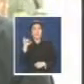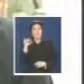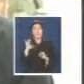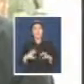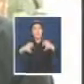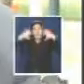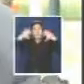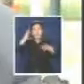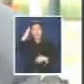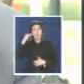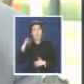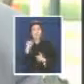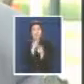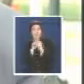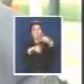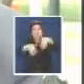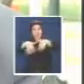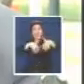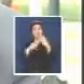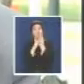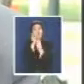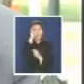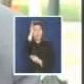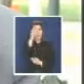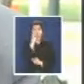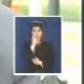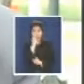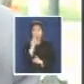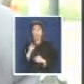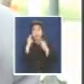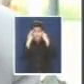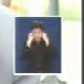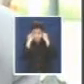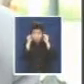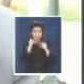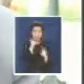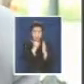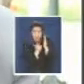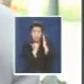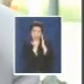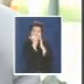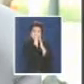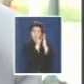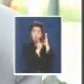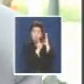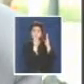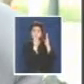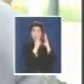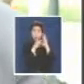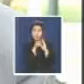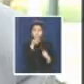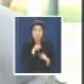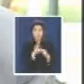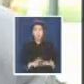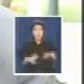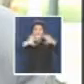รัฐบาลยิ่งลักษณ์พบประชาชนครับสัปดาห์หน้าติดตามนะครับนายกรัฐมนตรีติดตามตรวจงานแล้วก็ไปสั่งราช